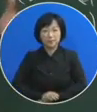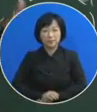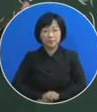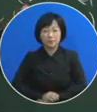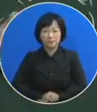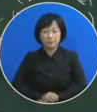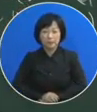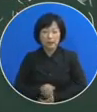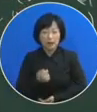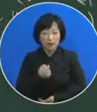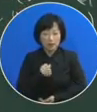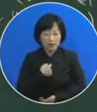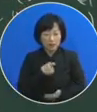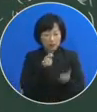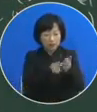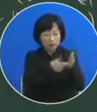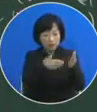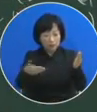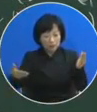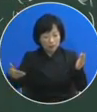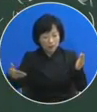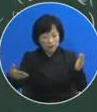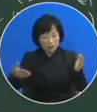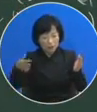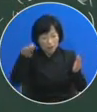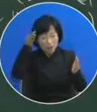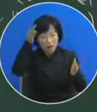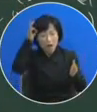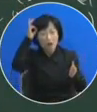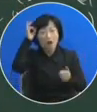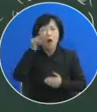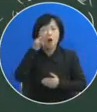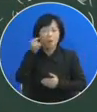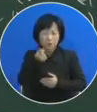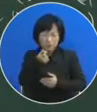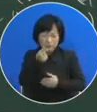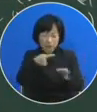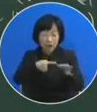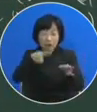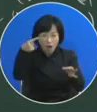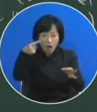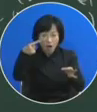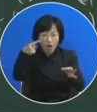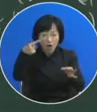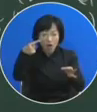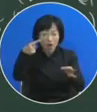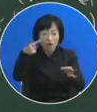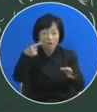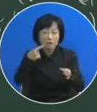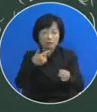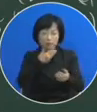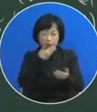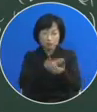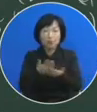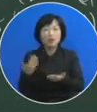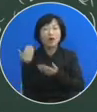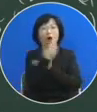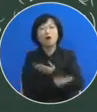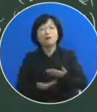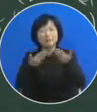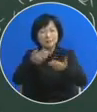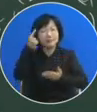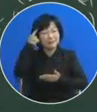시간 갈수록요. 작은 축복이 아니에요. The more time passes, the more I realize it was such a tremendous blessing. 육신적인 것도 그렇습니다. Even just physically